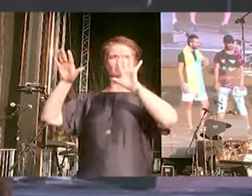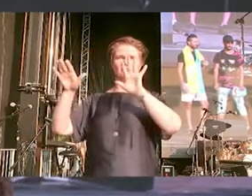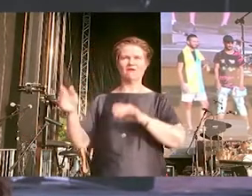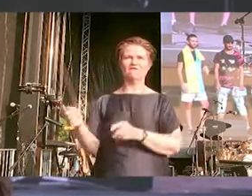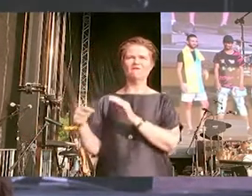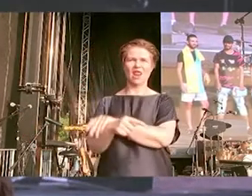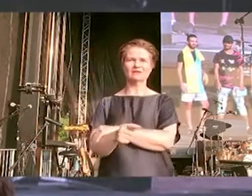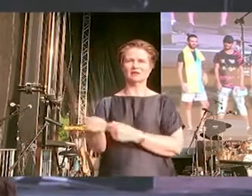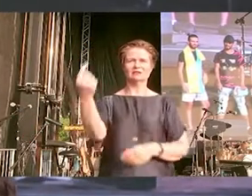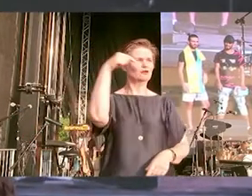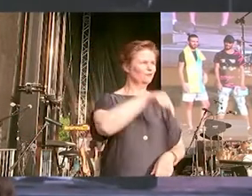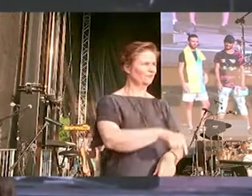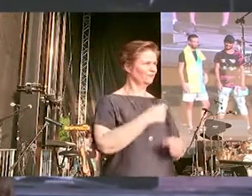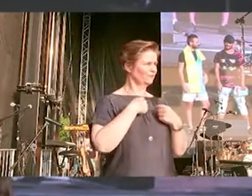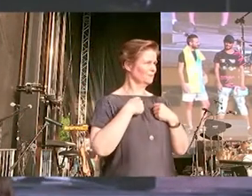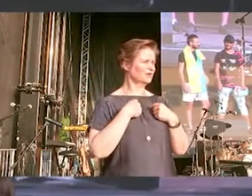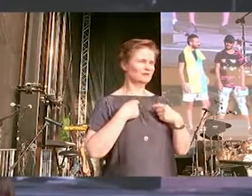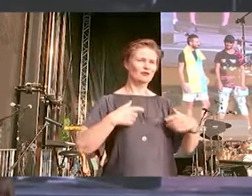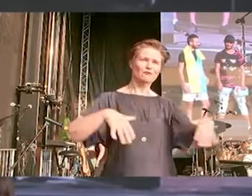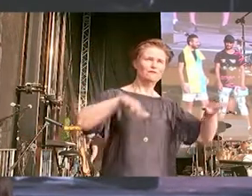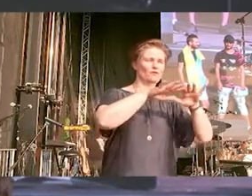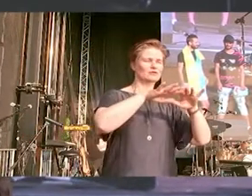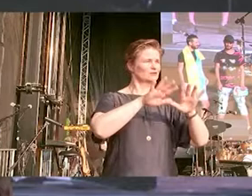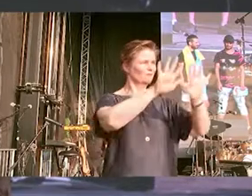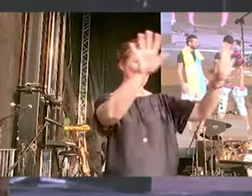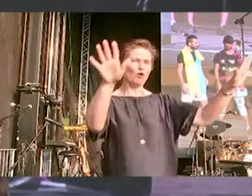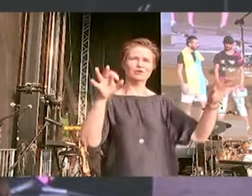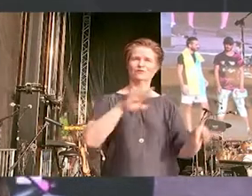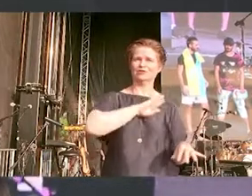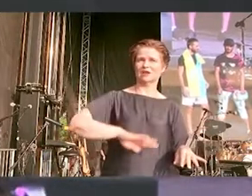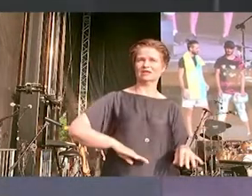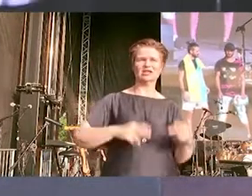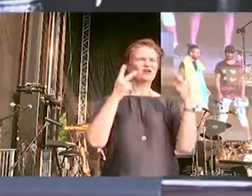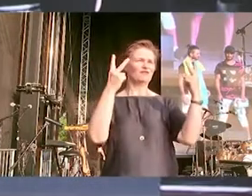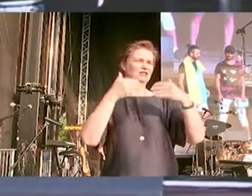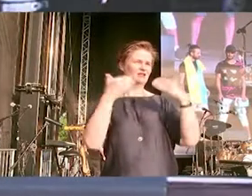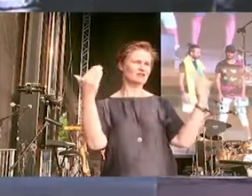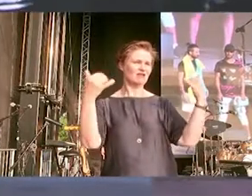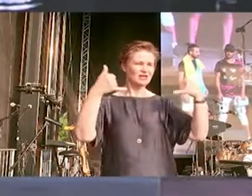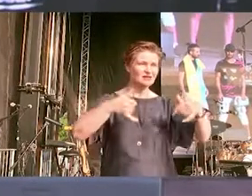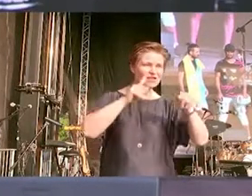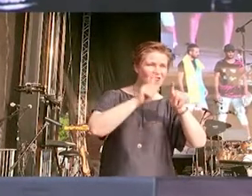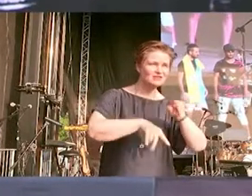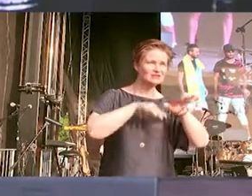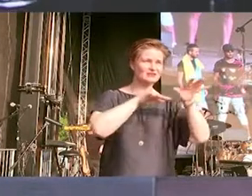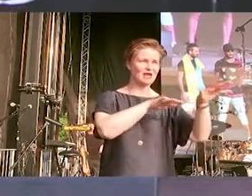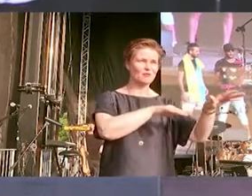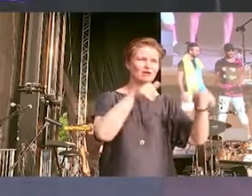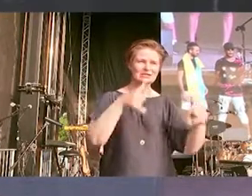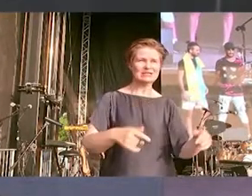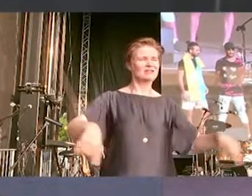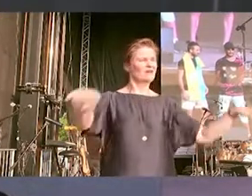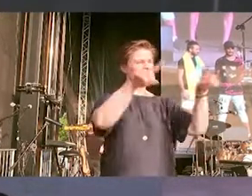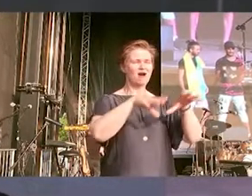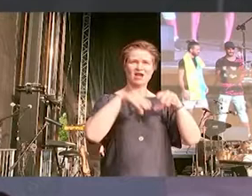ist ein sehr wichtiger Tag für mich, für uns und auch für euch und für Sachsen. Und das ist nicht die letzte Demo. Wir haben jetzt angefangen, laut zu werden.